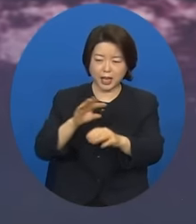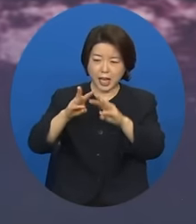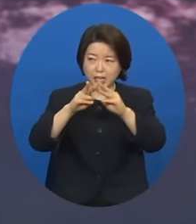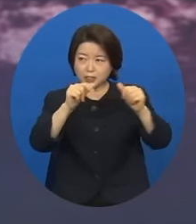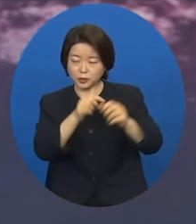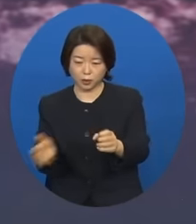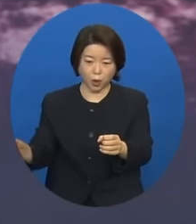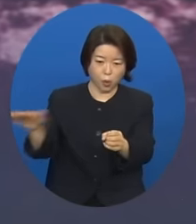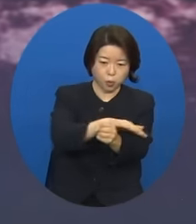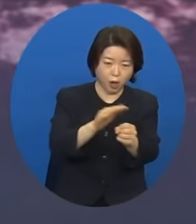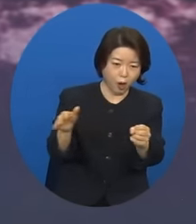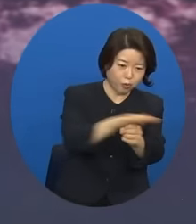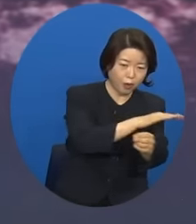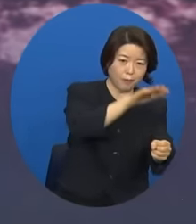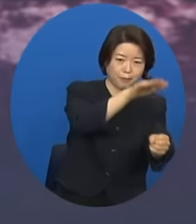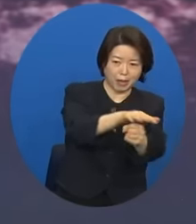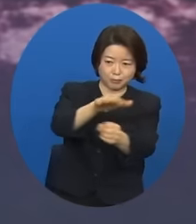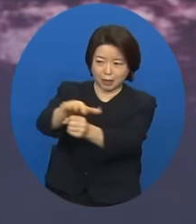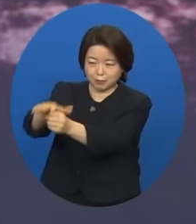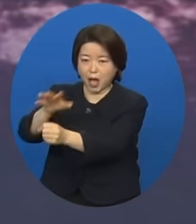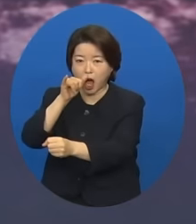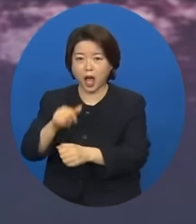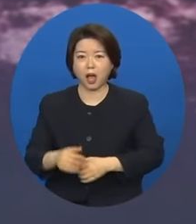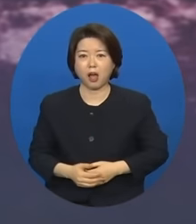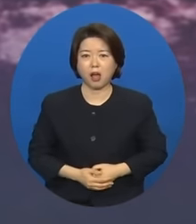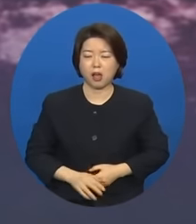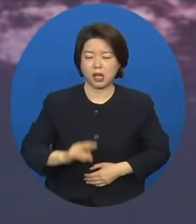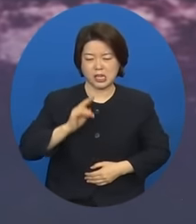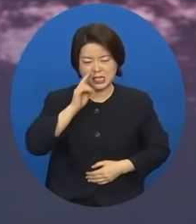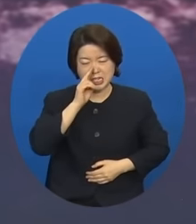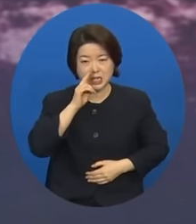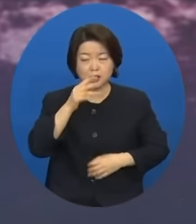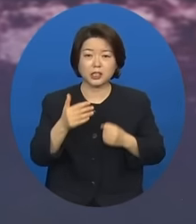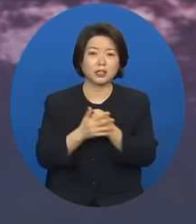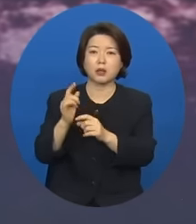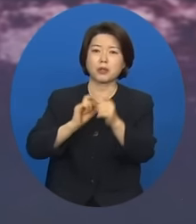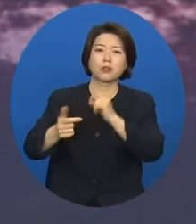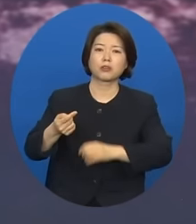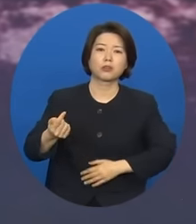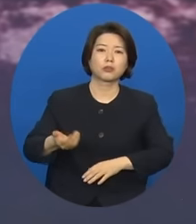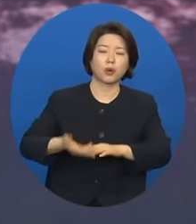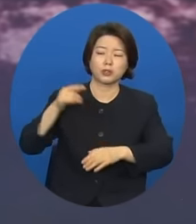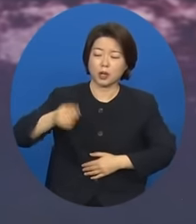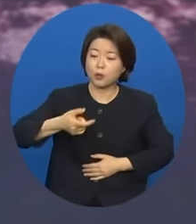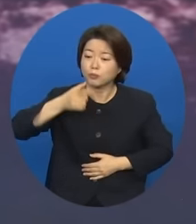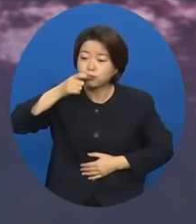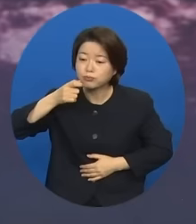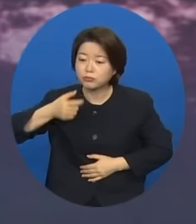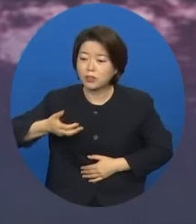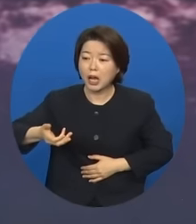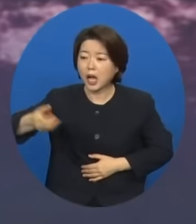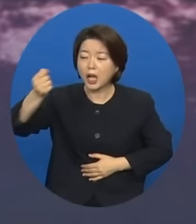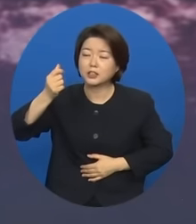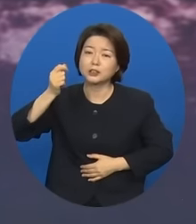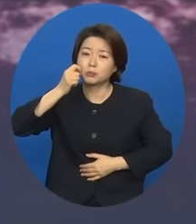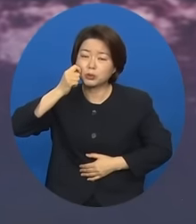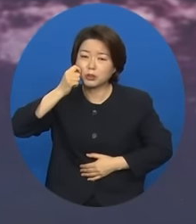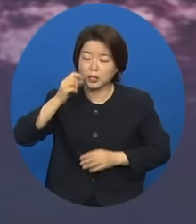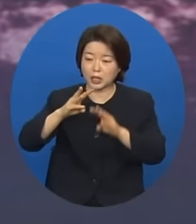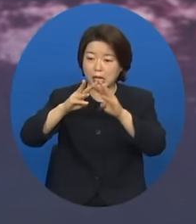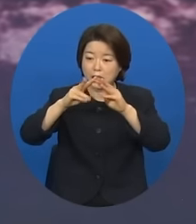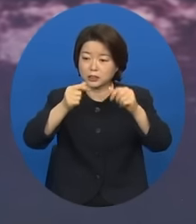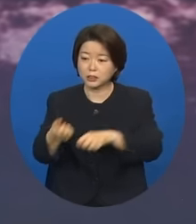거예요 참 악한 사람들입니다 하여서 더 이상 그생 으로 다